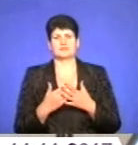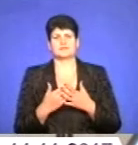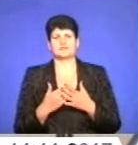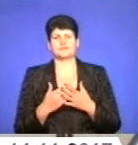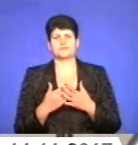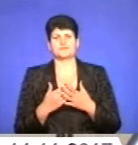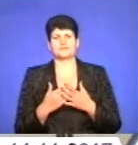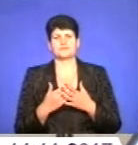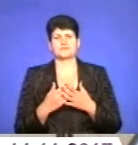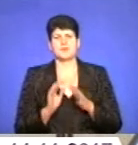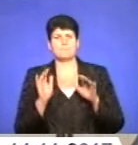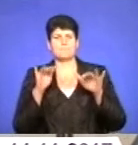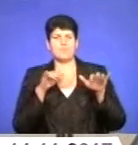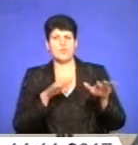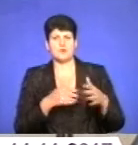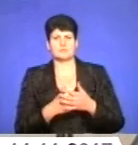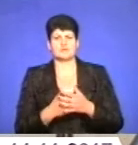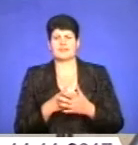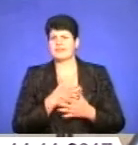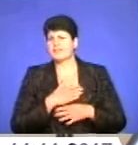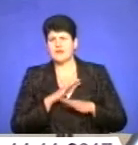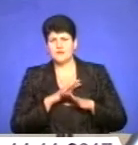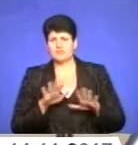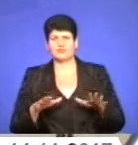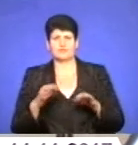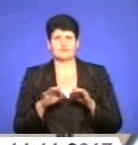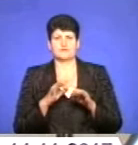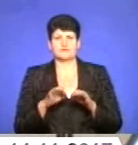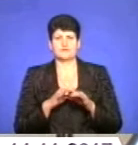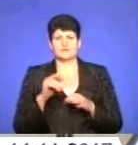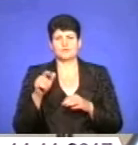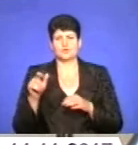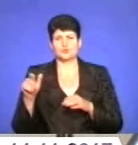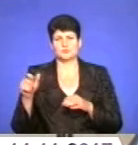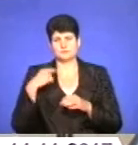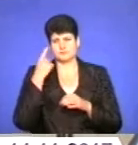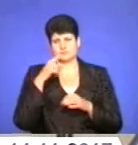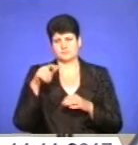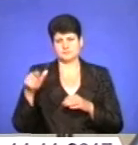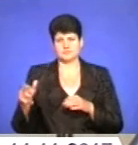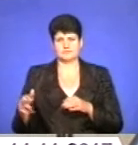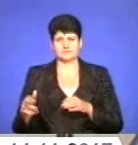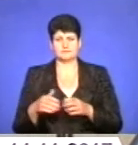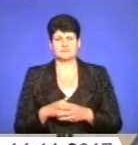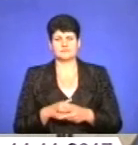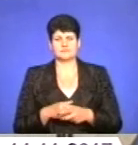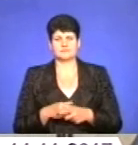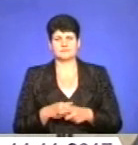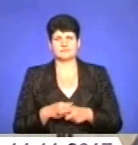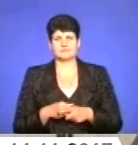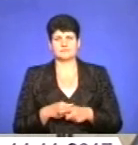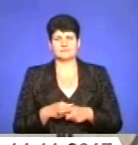як море. Не люблю вишивати людські портрети.